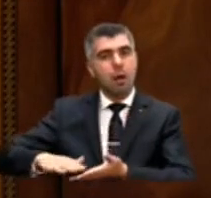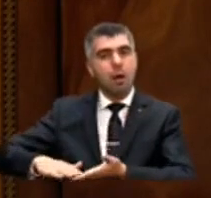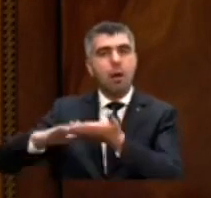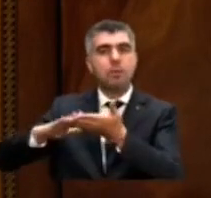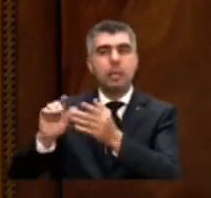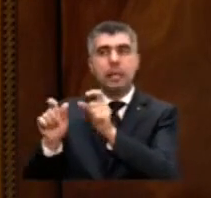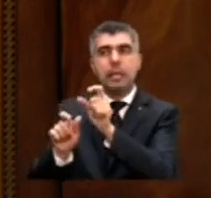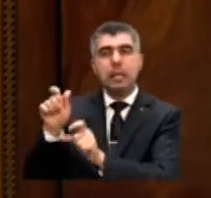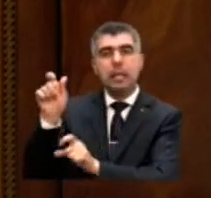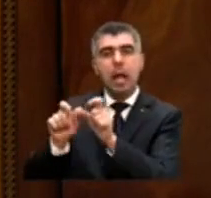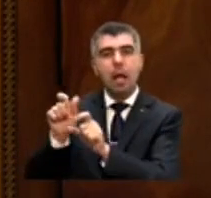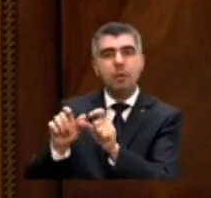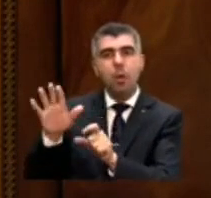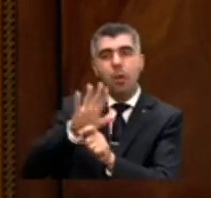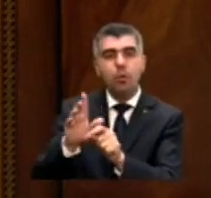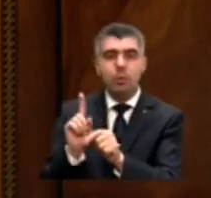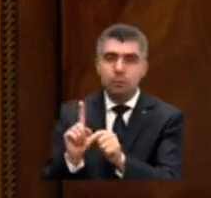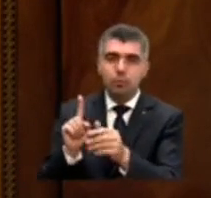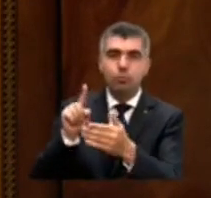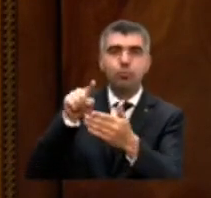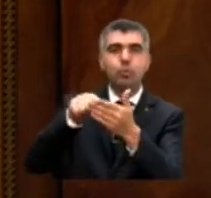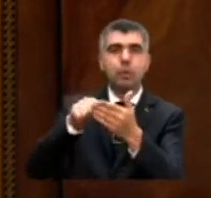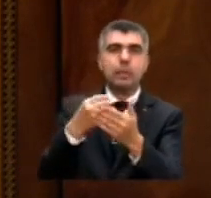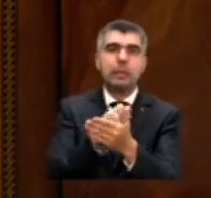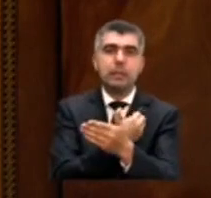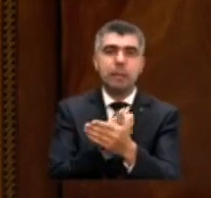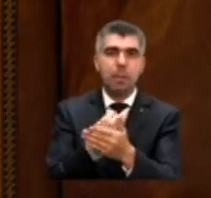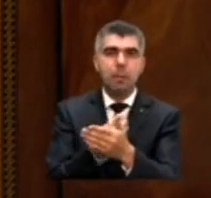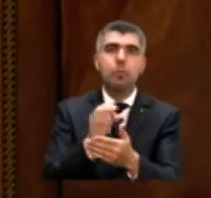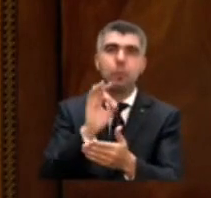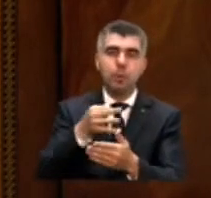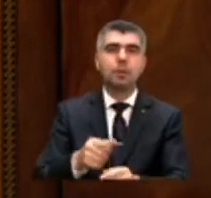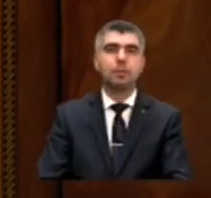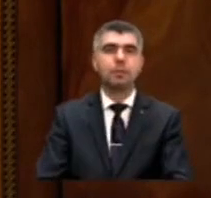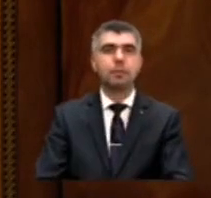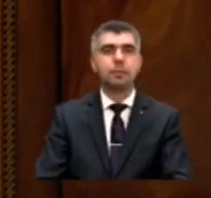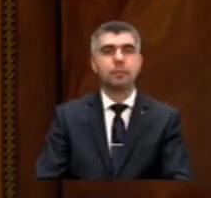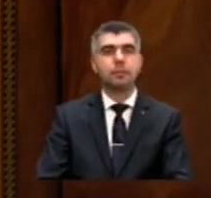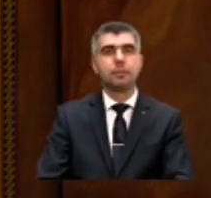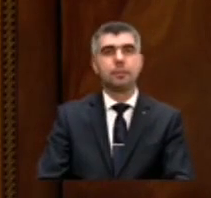المواطنين في المستشفى العمومي.